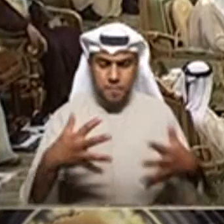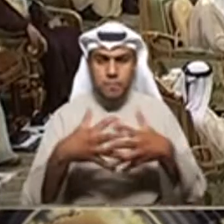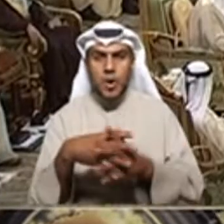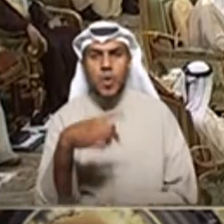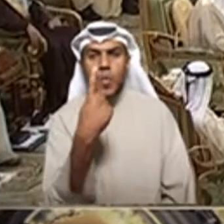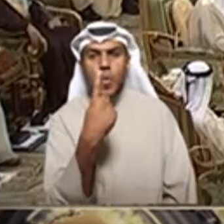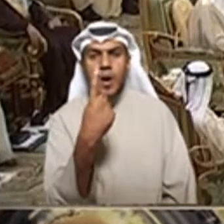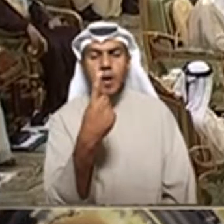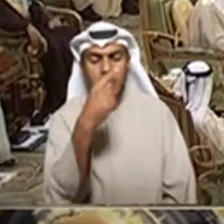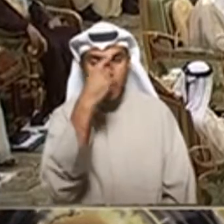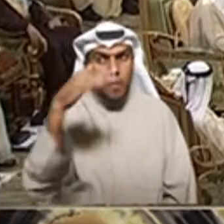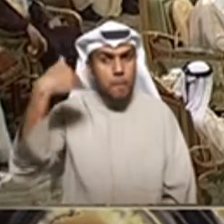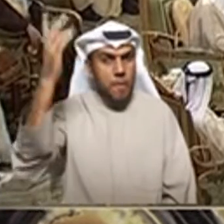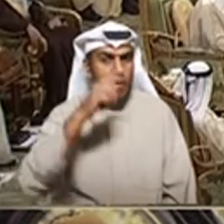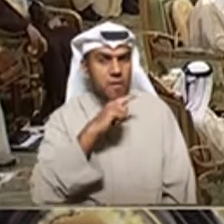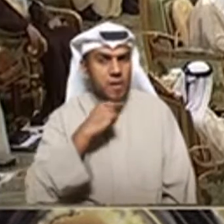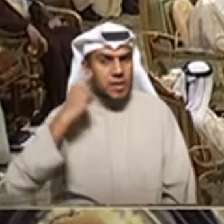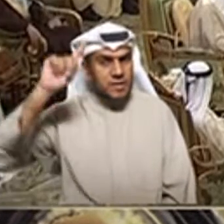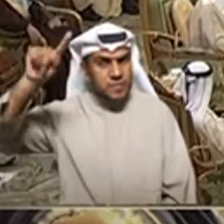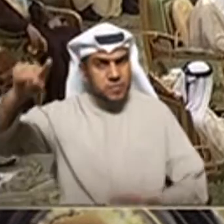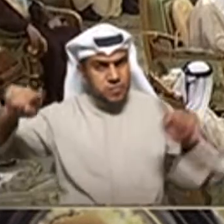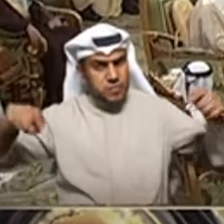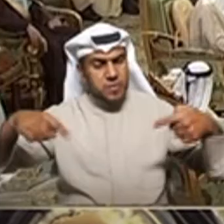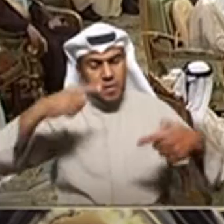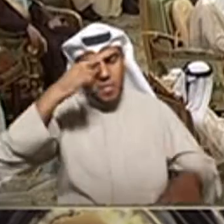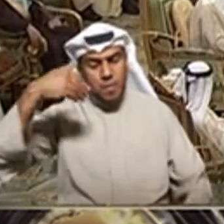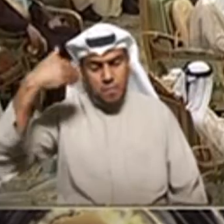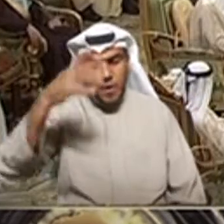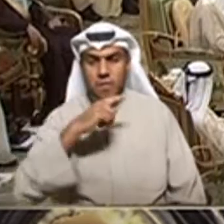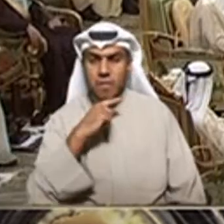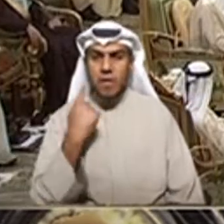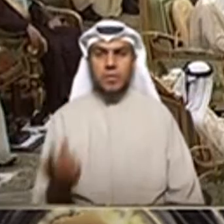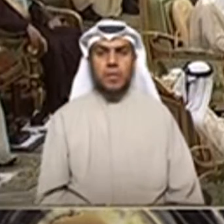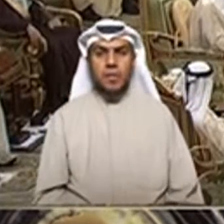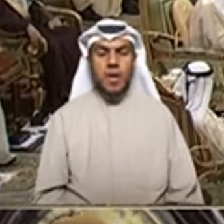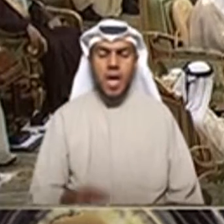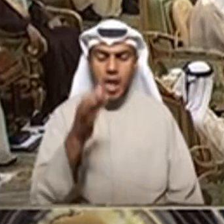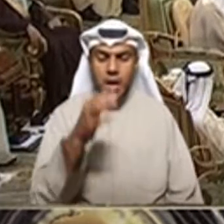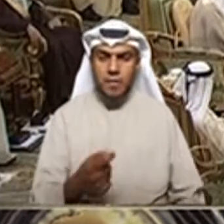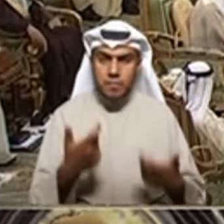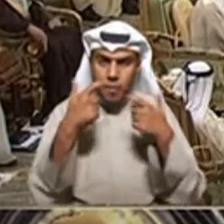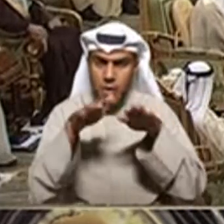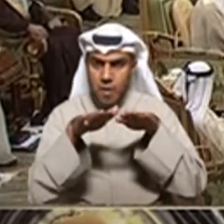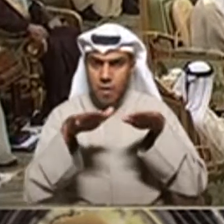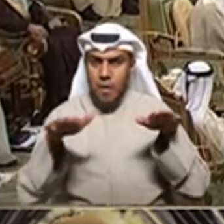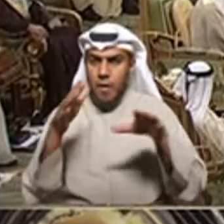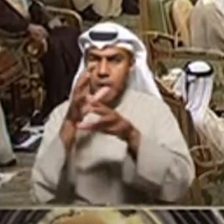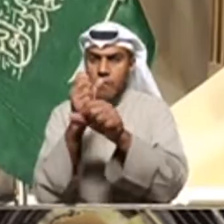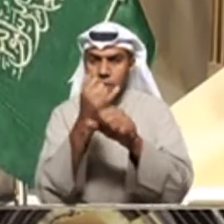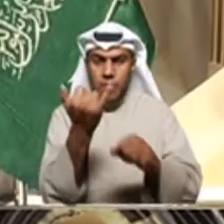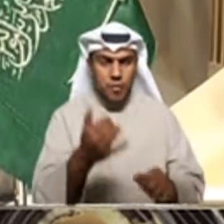لمواجهة الخطر الخارجي والتهديدات التي تحيط بالمنطقة وضرورة حفظ الأمن والاستقرار في